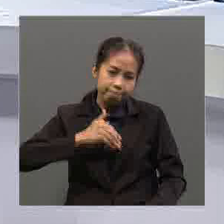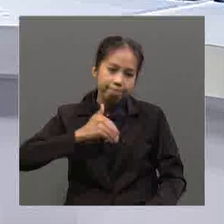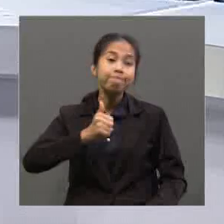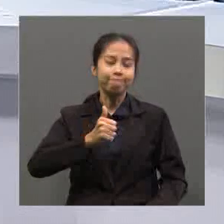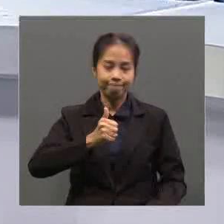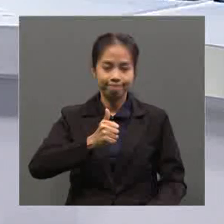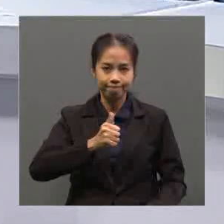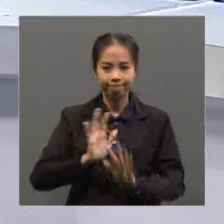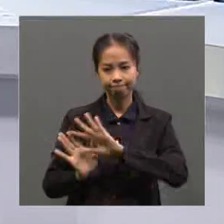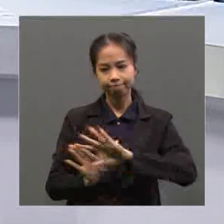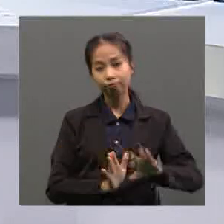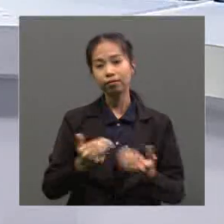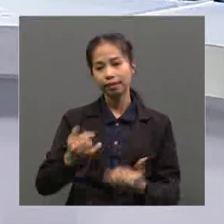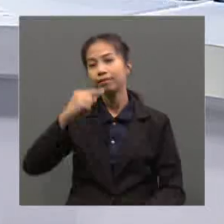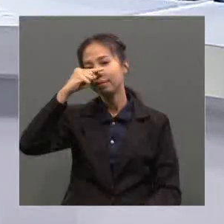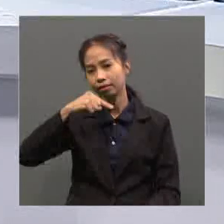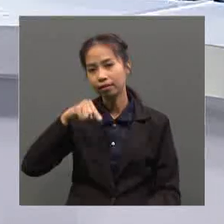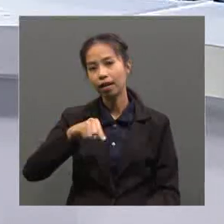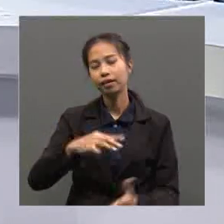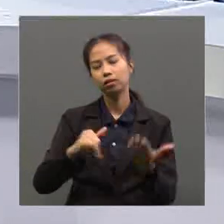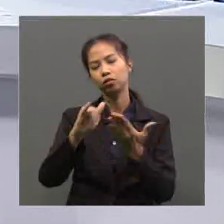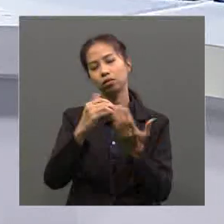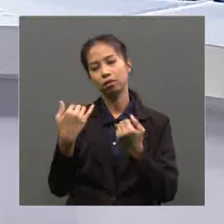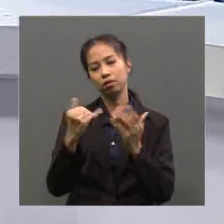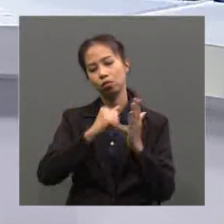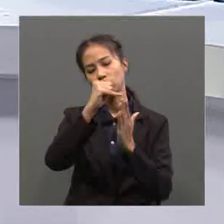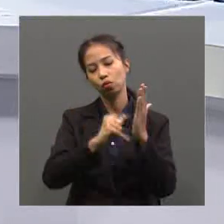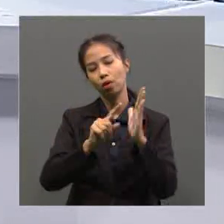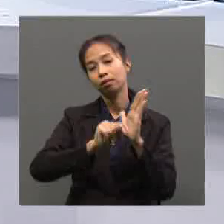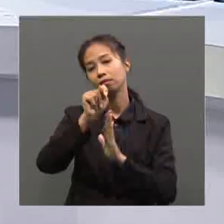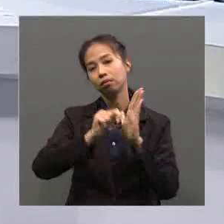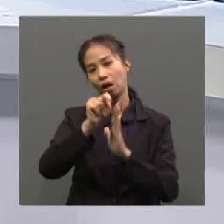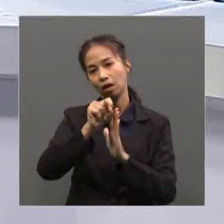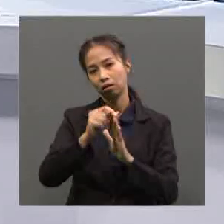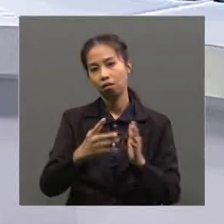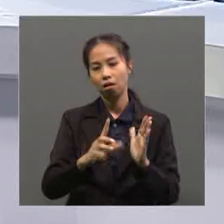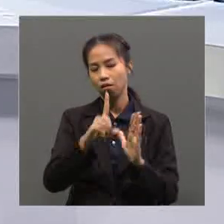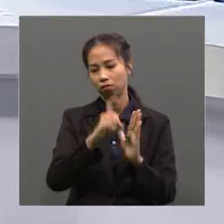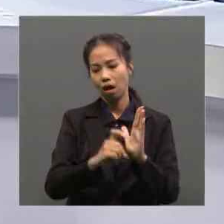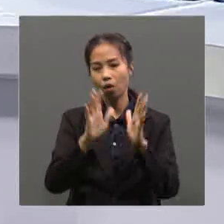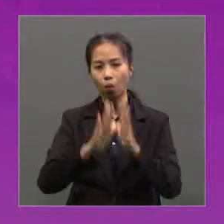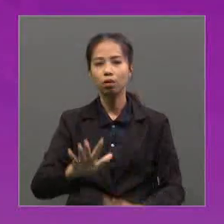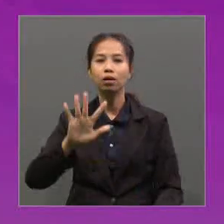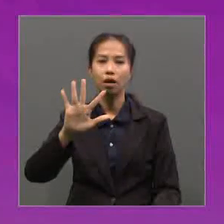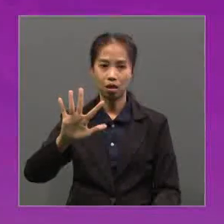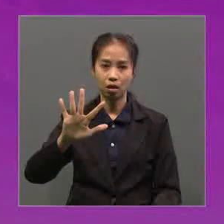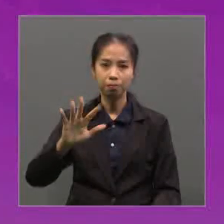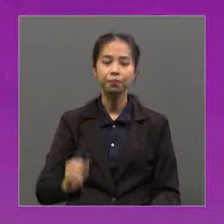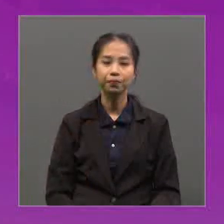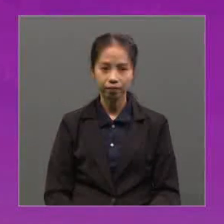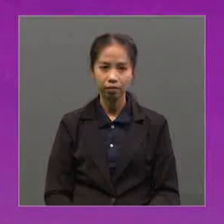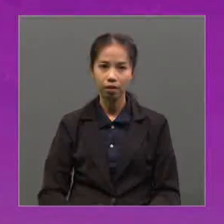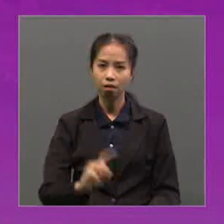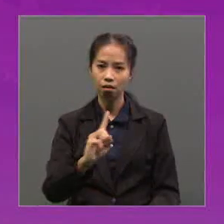กลับมาที่บ้านเราครับไปดูเหตุการณ์ที่จังหวัดตากครับพบผู้เสียชีวิต 5คนเป็นครอบครัวชาติพันธุ์ม้งนะครับ